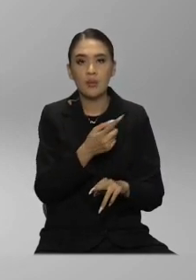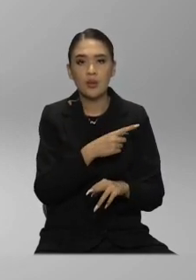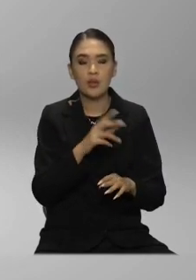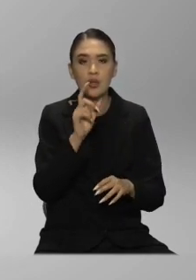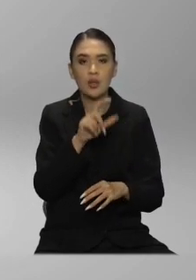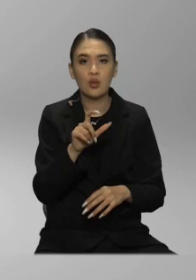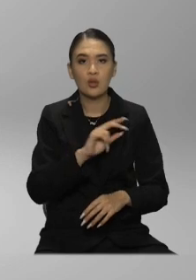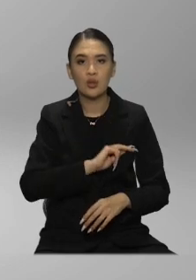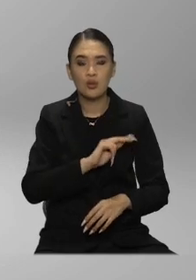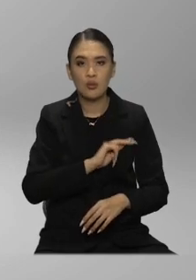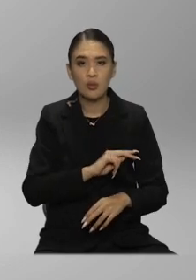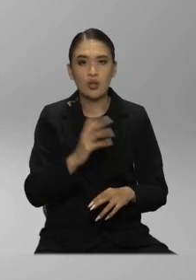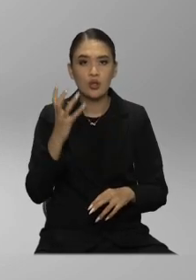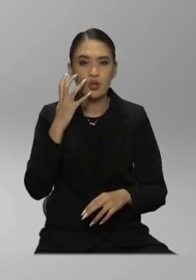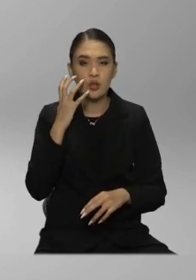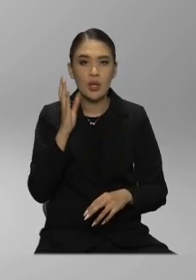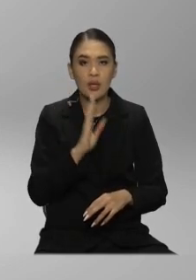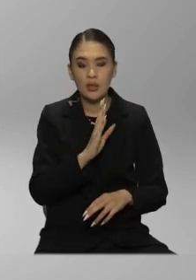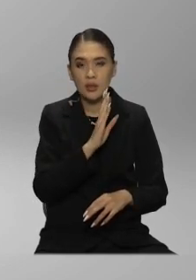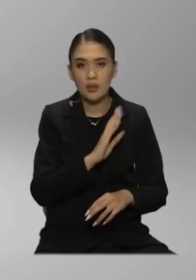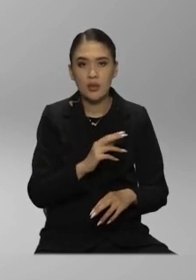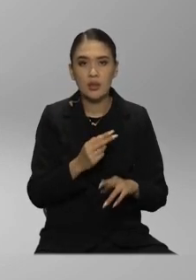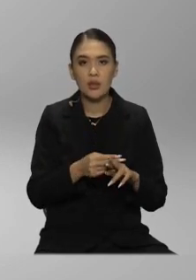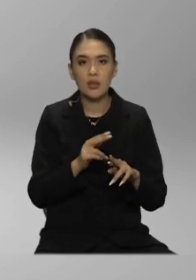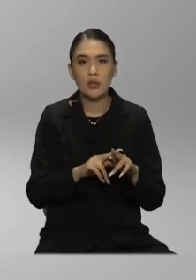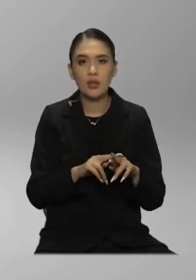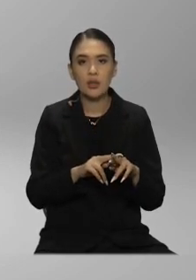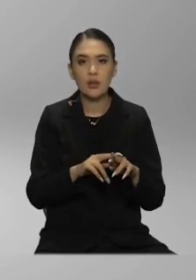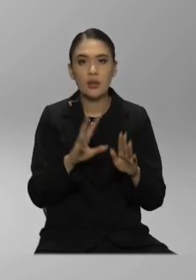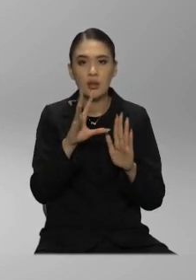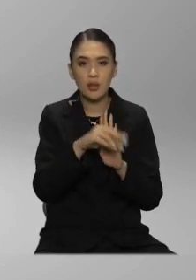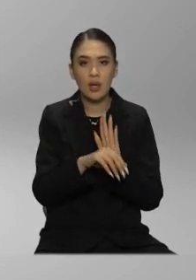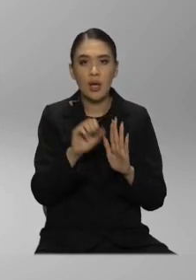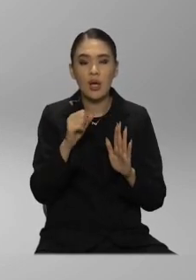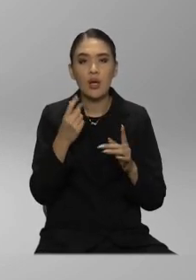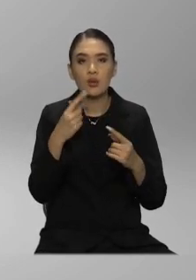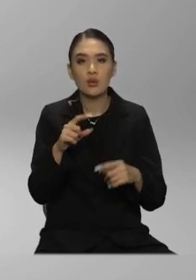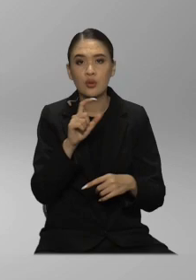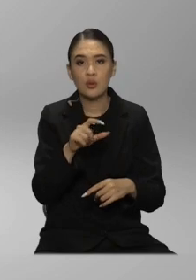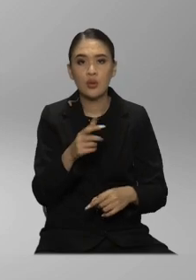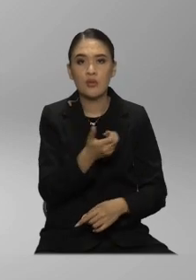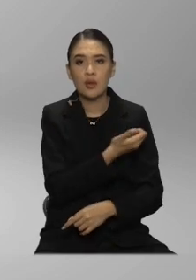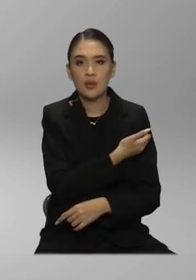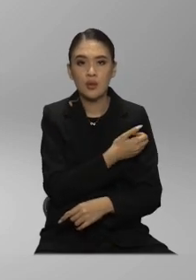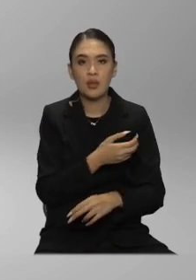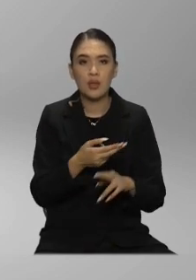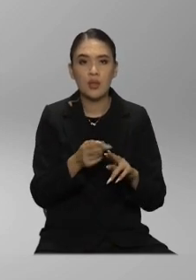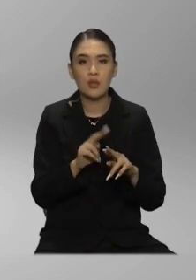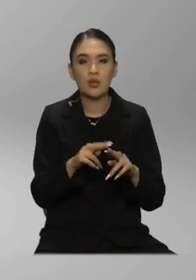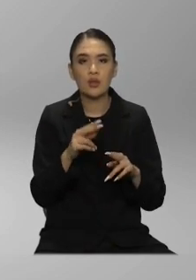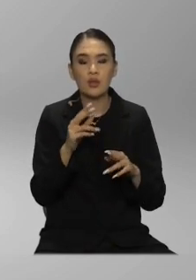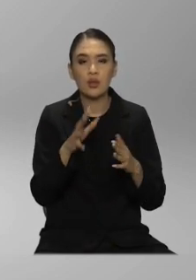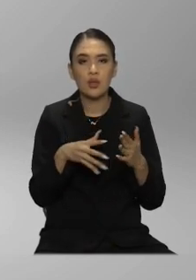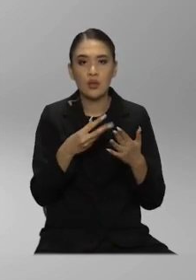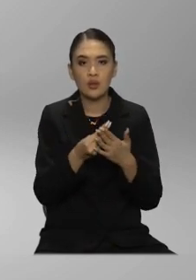қызмет алушылары, жүкті әйелдер мен медицина қызметкерлері жатады. Ал қалған азаматтар вакцинаны ақылы түрде алады.